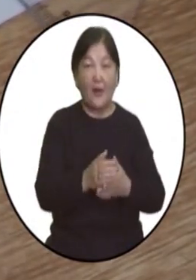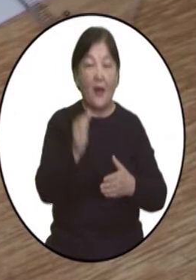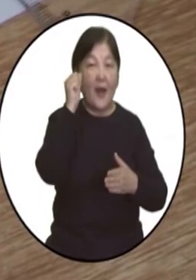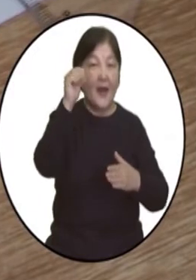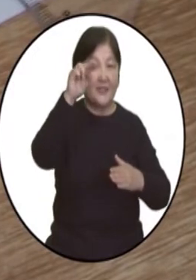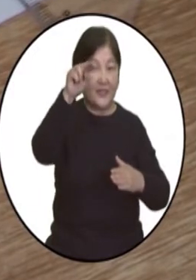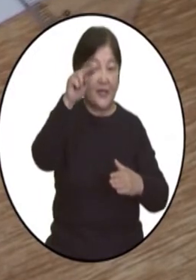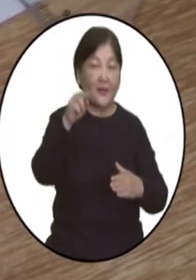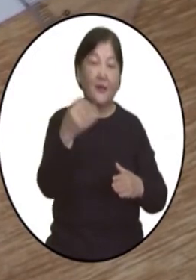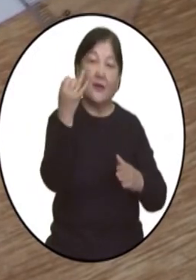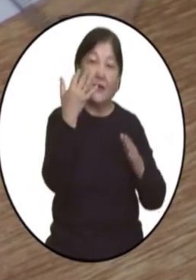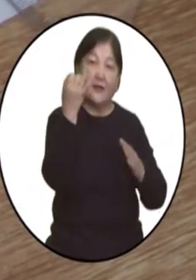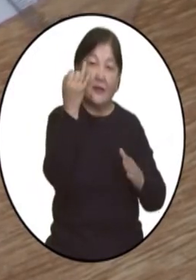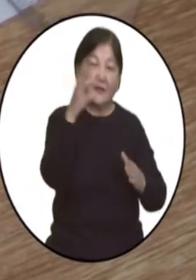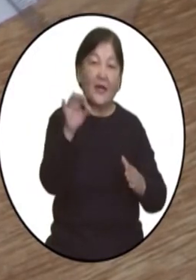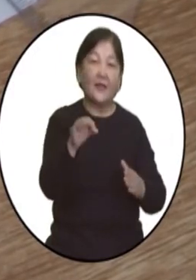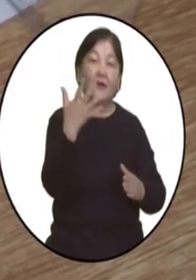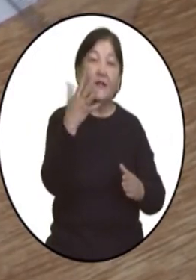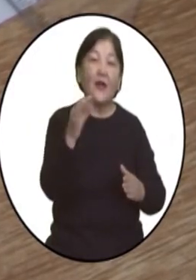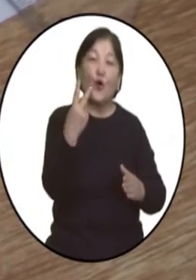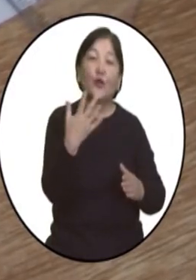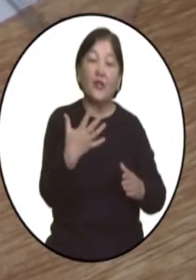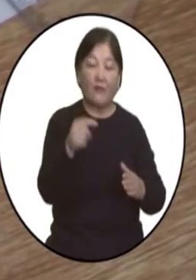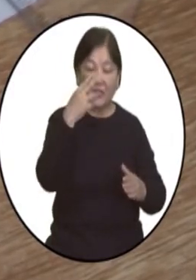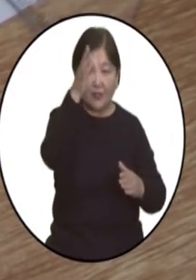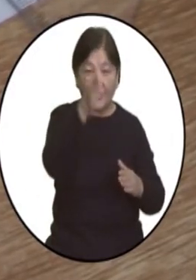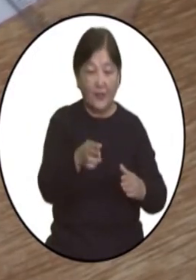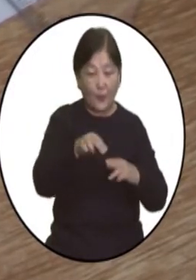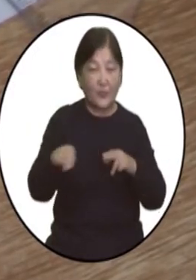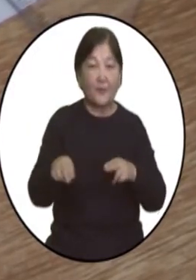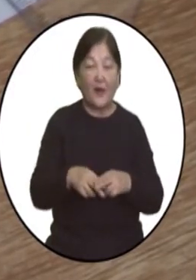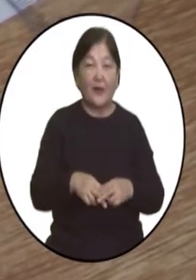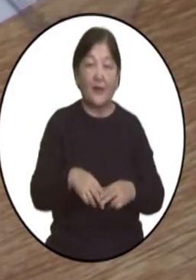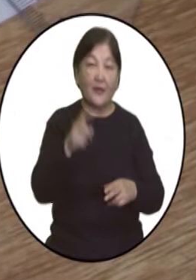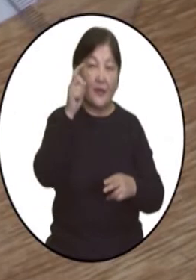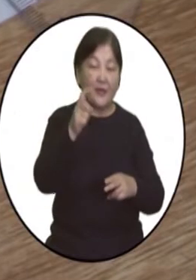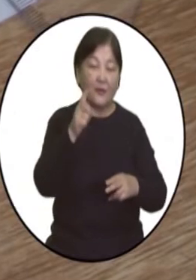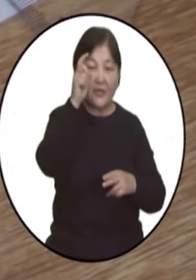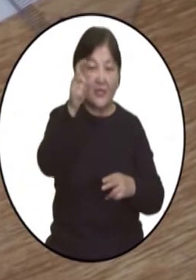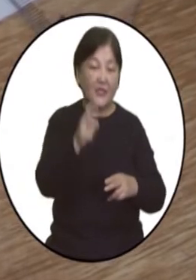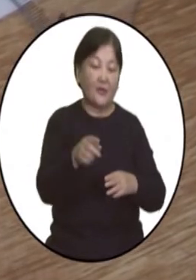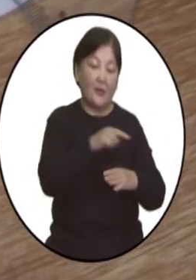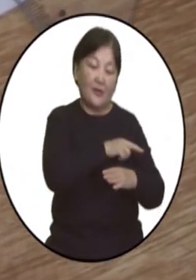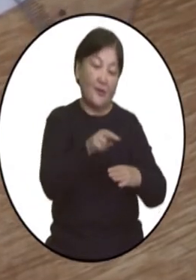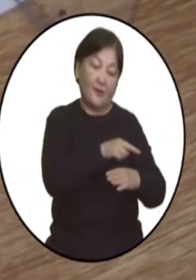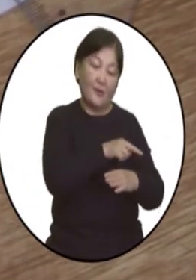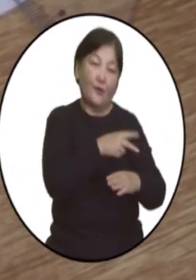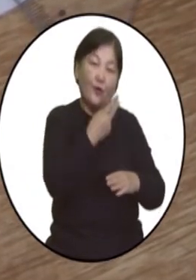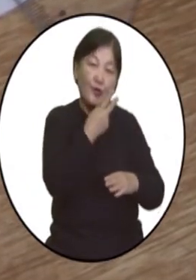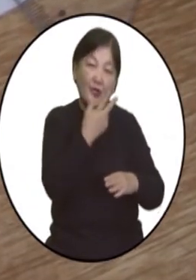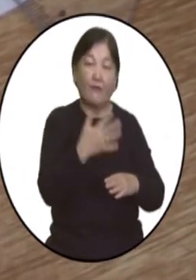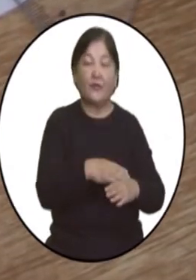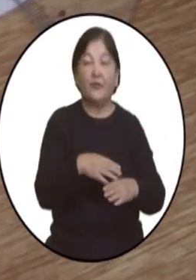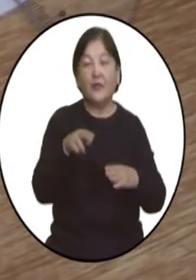утгыг 70, 50, 25 гэдээ авсан байна. 70 гэдэг бол X-ийн утга, 50 гэдэг бол Y-ийн утга, 25 гэдэг